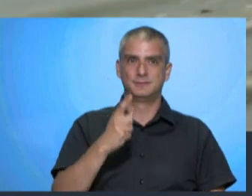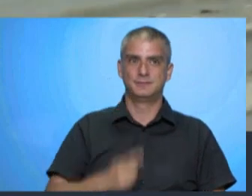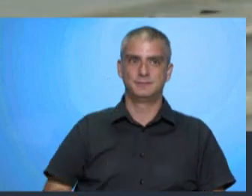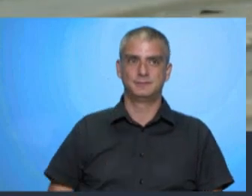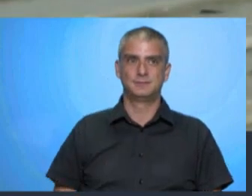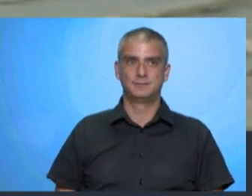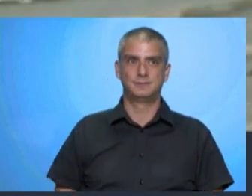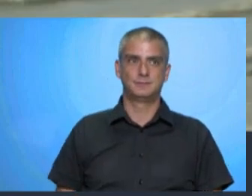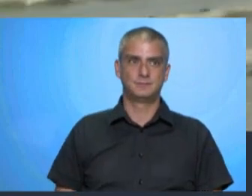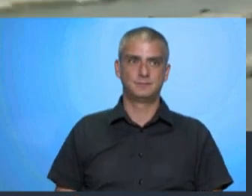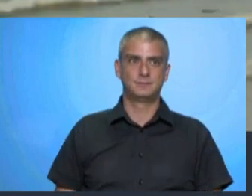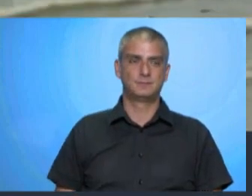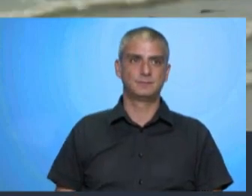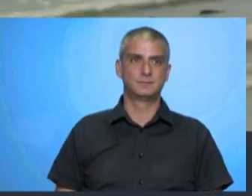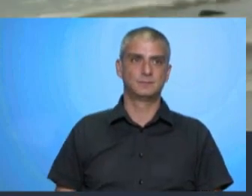מין